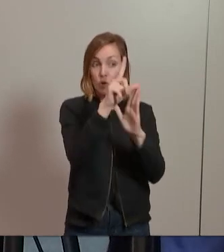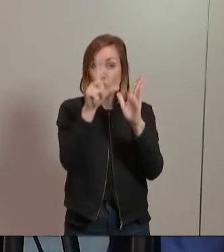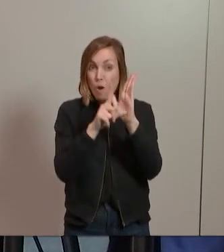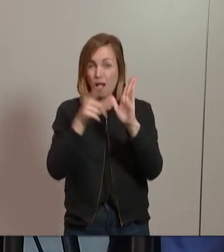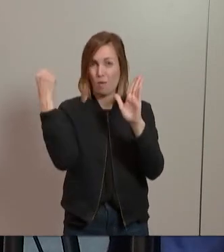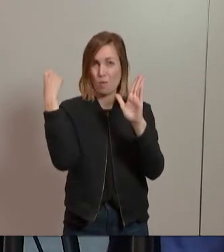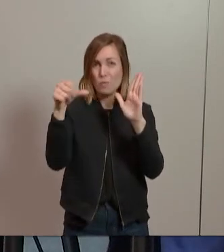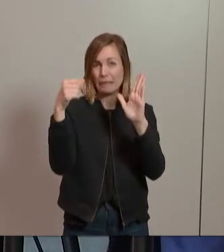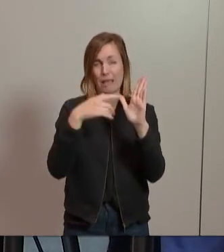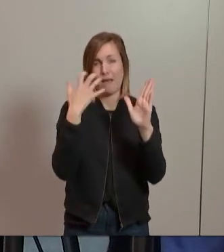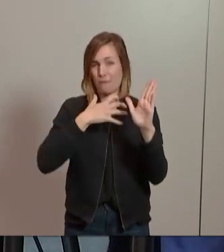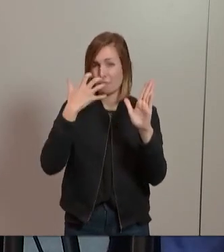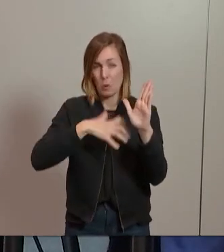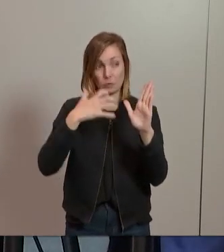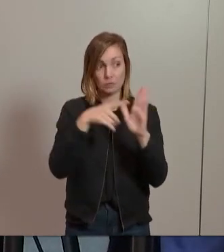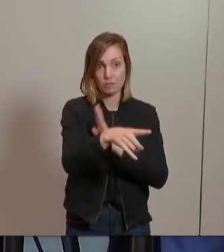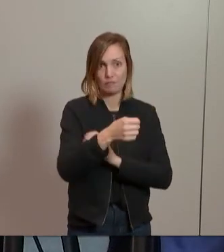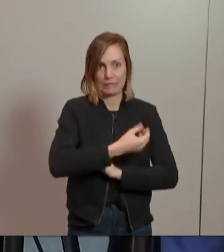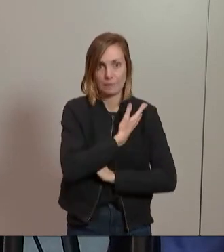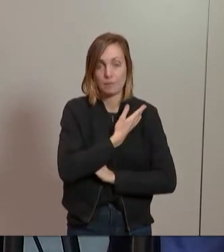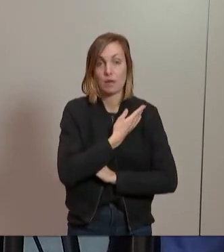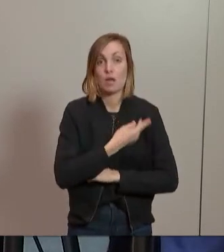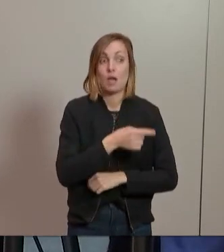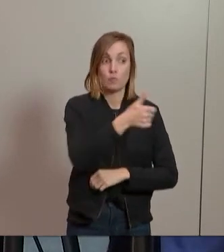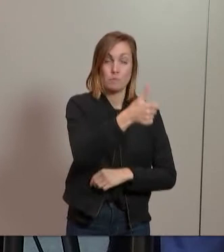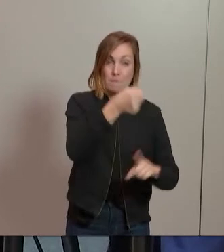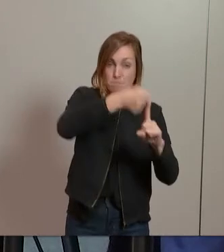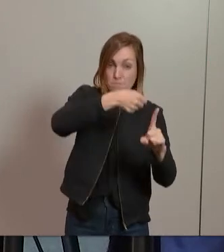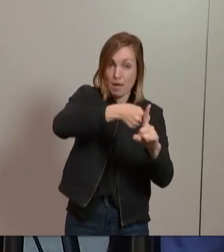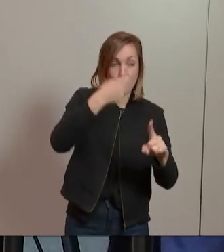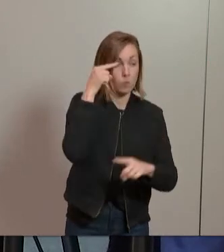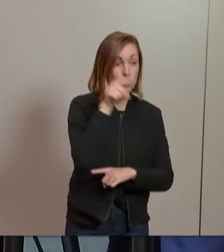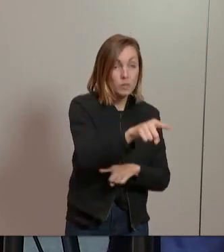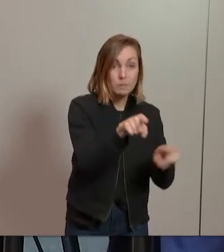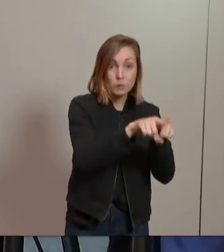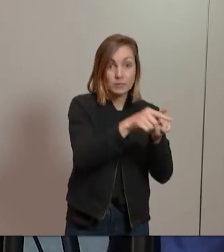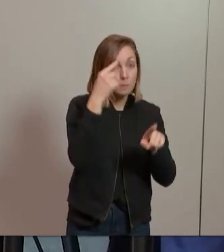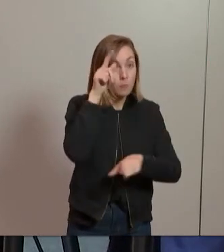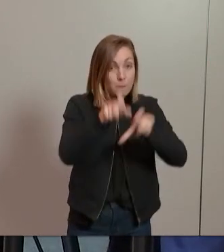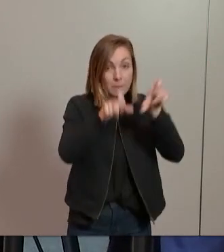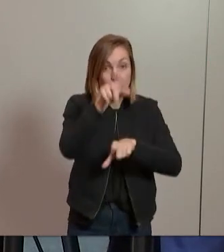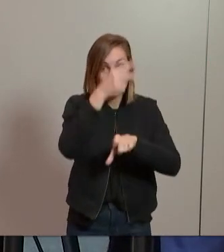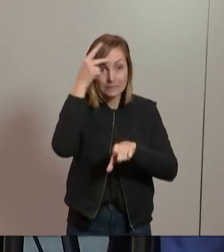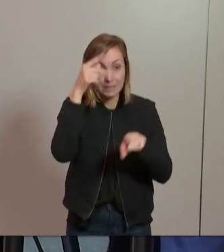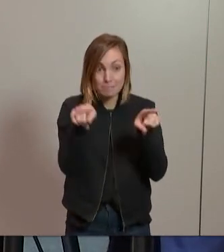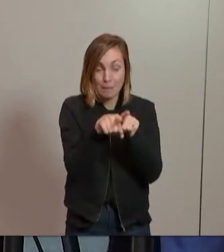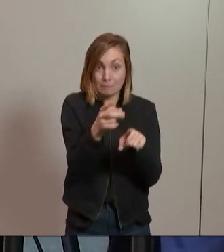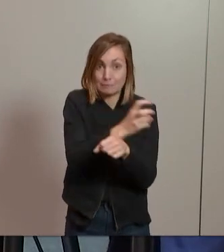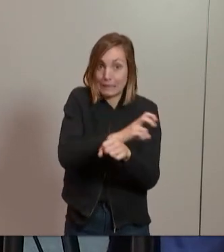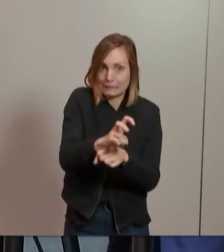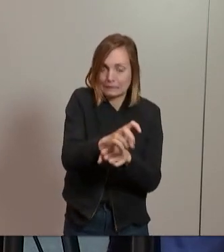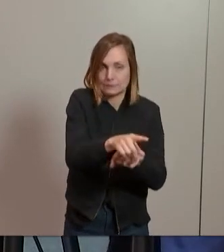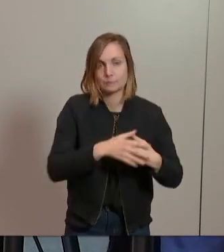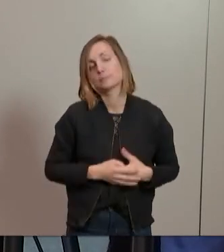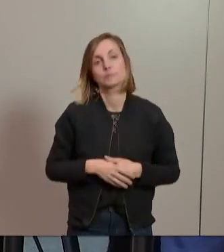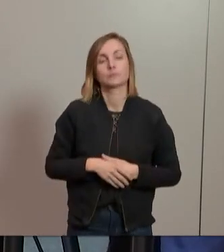inique. Il se bat pour lui, mais aussi pour toutes et tous les autres qui risqueraient de subir le même sort après lui.